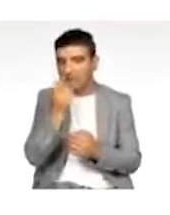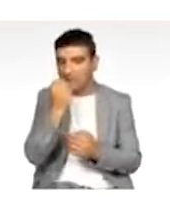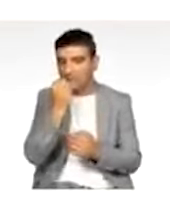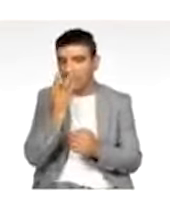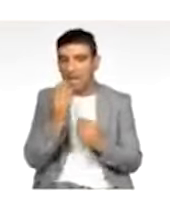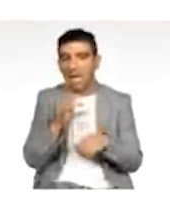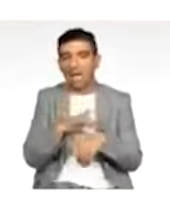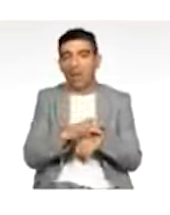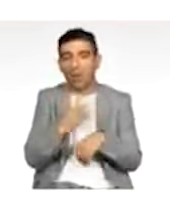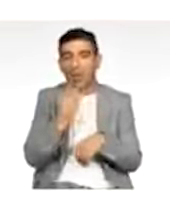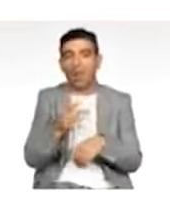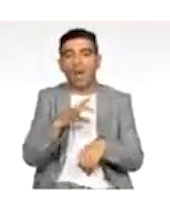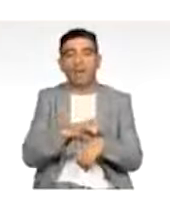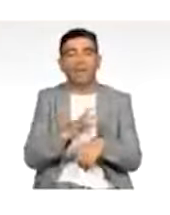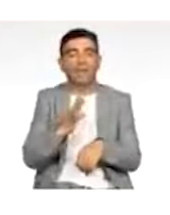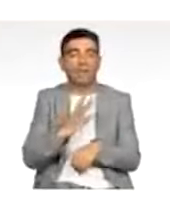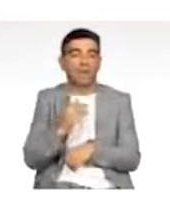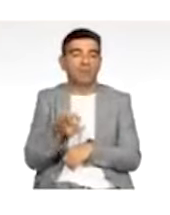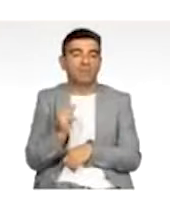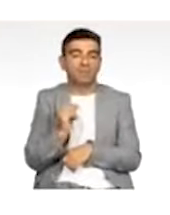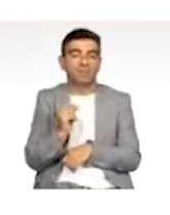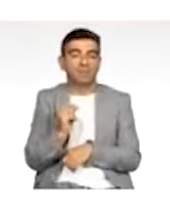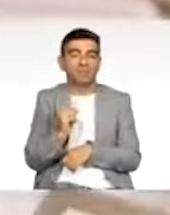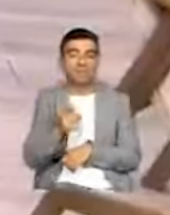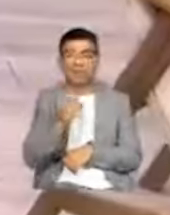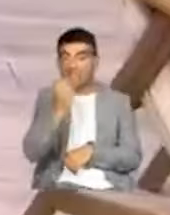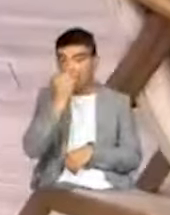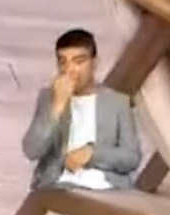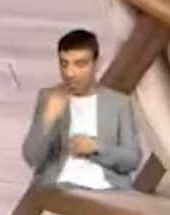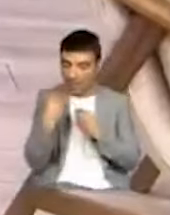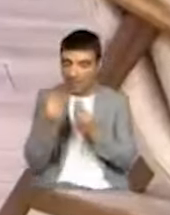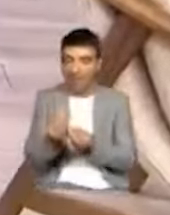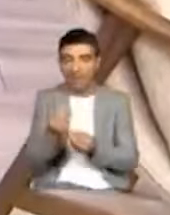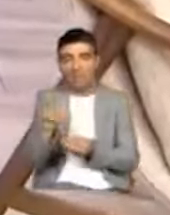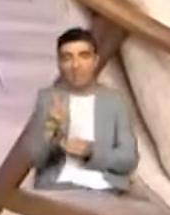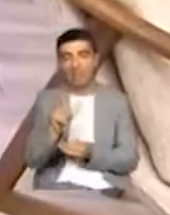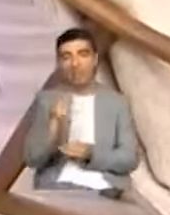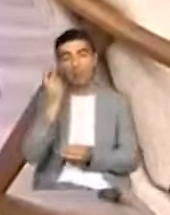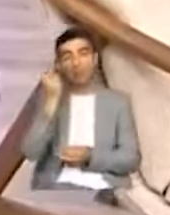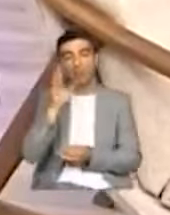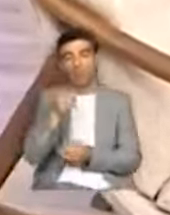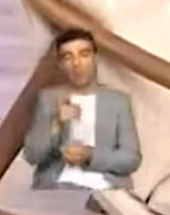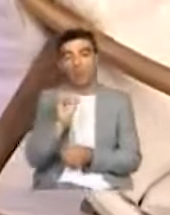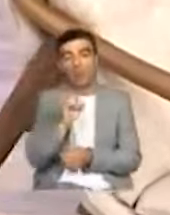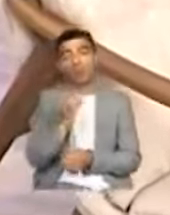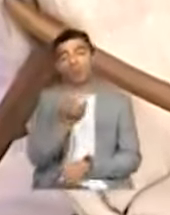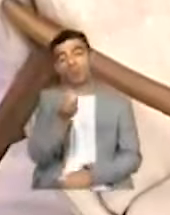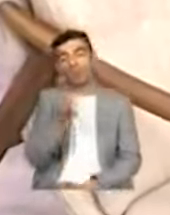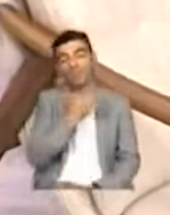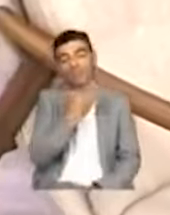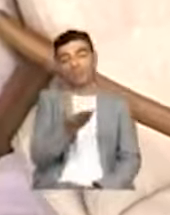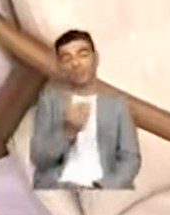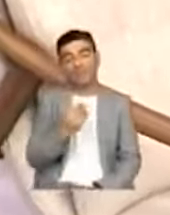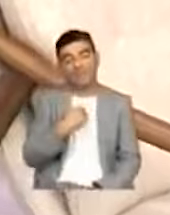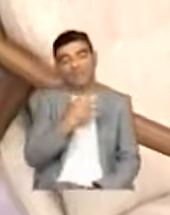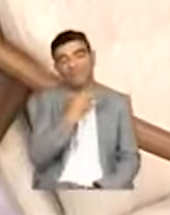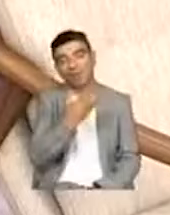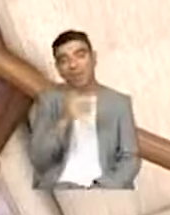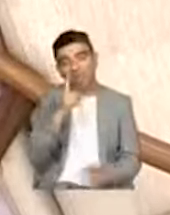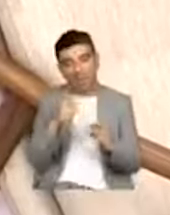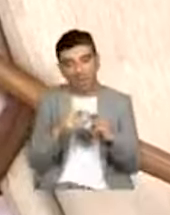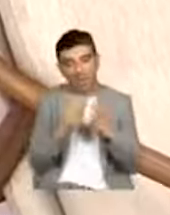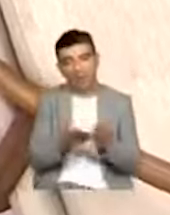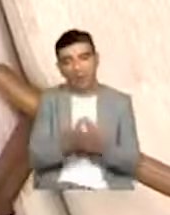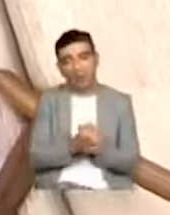kan eksikliği olan hastalar. Kana ihtiyacı olan insanlar var. Evet, kan bağışını lütfen esirgemeyelim. Esirgemeyelim. Hocam çok teşekkür ediyoruz. Ben teşekkür ederim. Allah razı